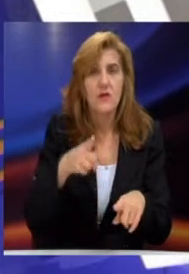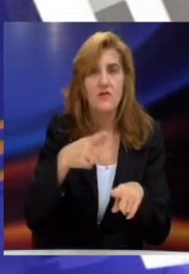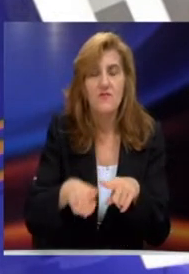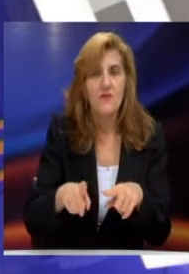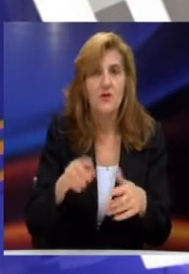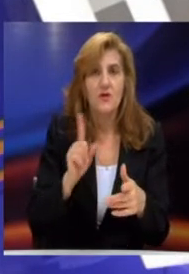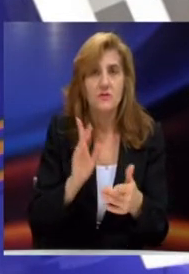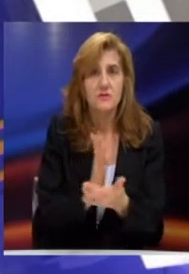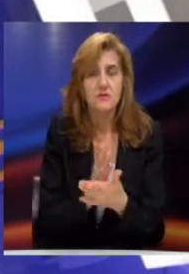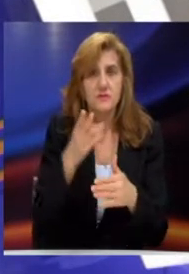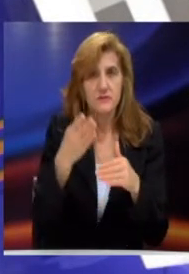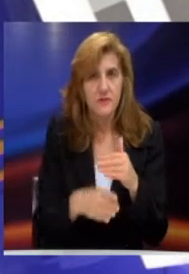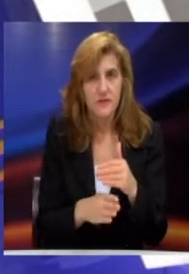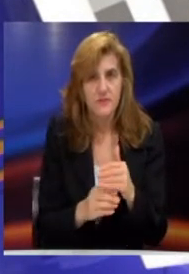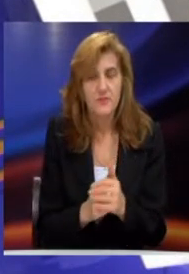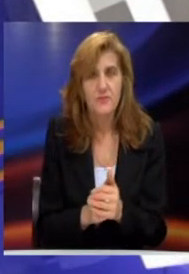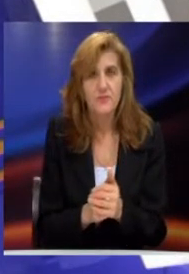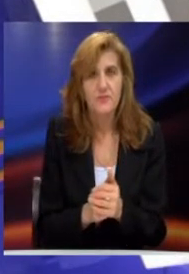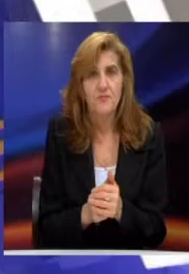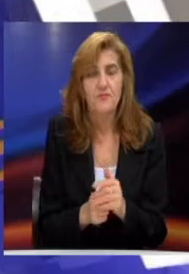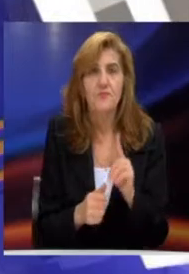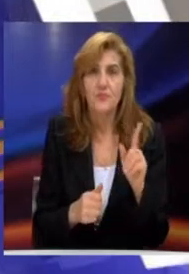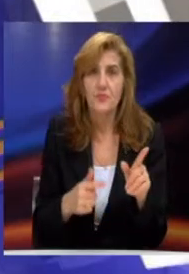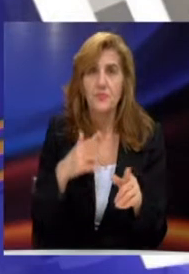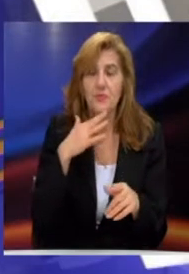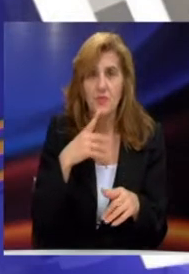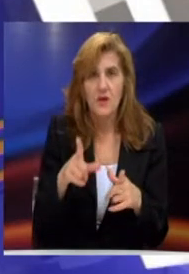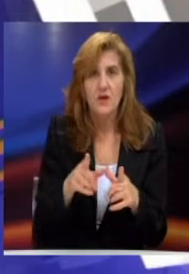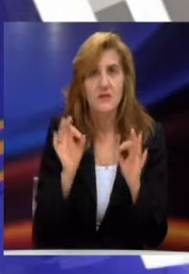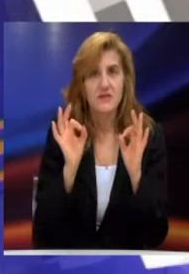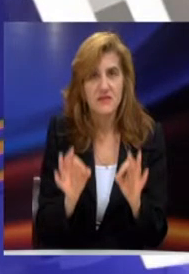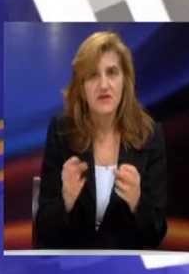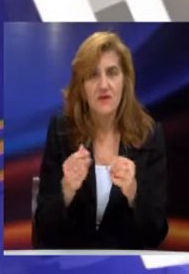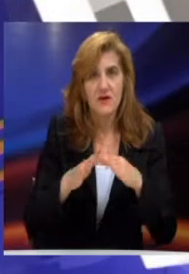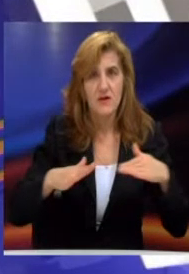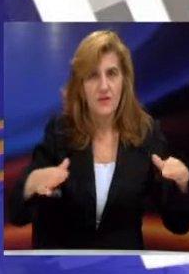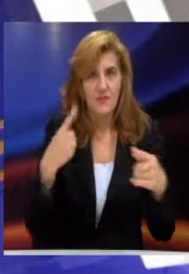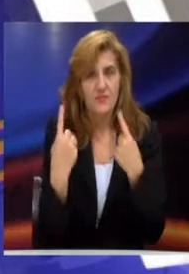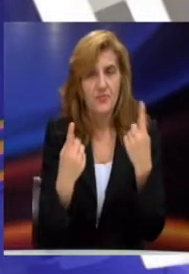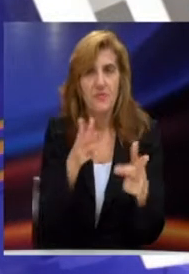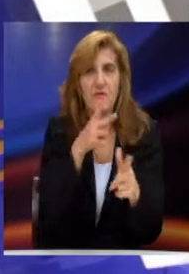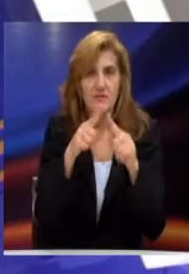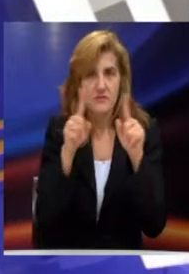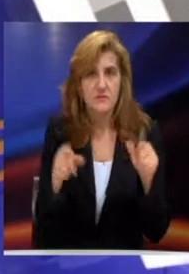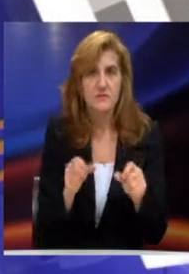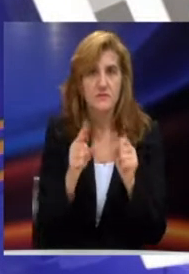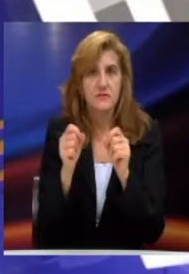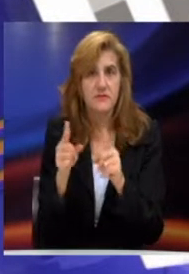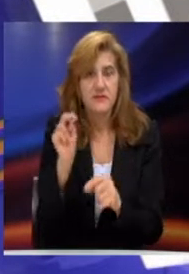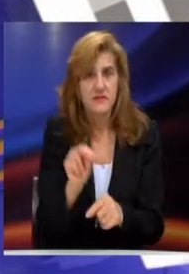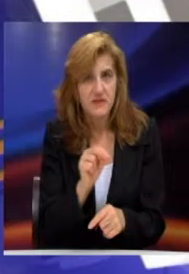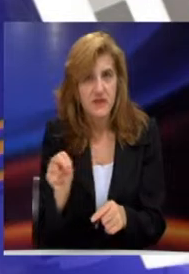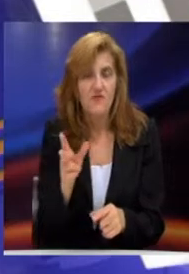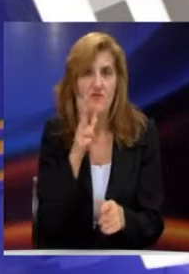površine na teritoriji Subotice. Velečasni Mirko Štefković ističe da je svaka župa za sebe predavala zahteve posebno Agenciji